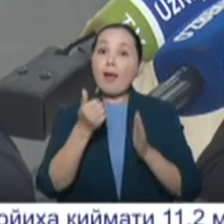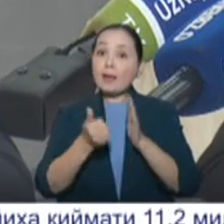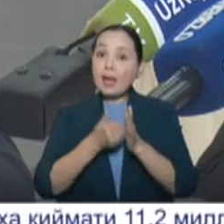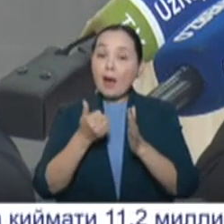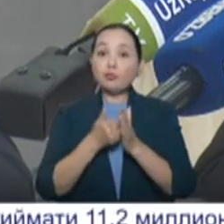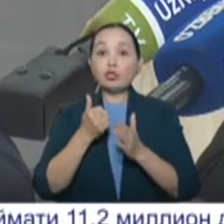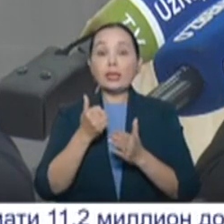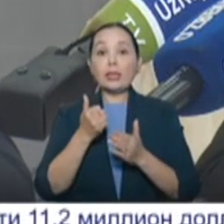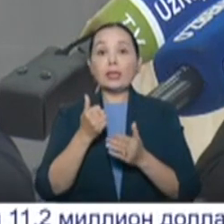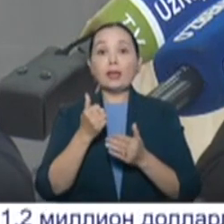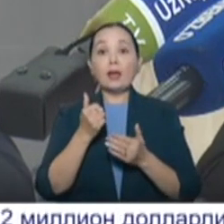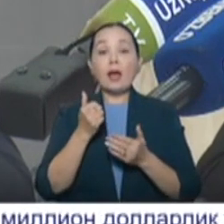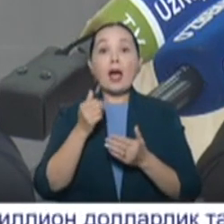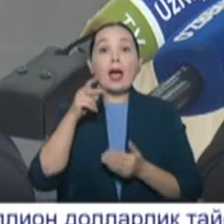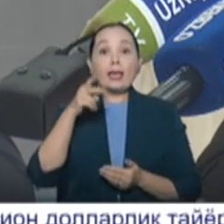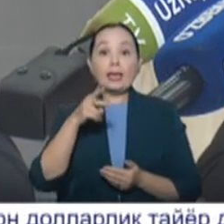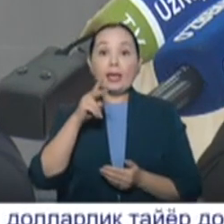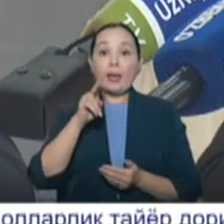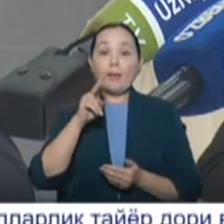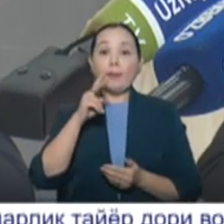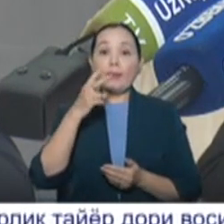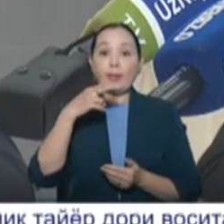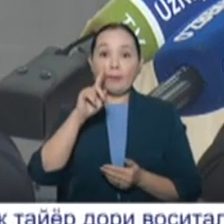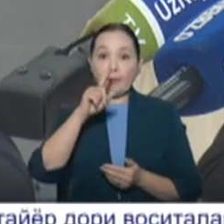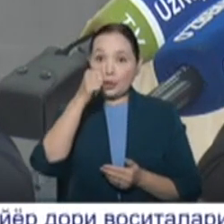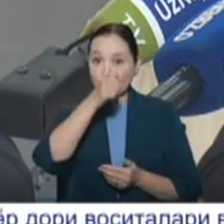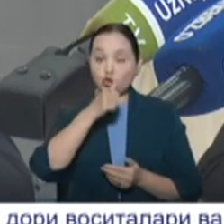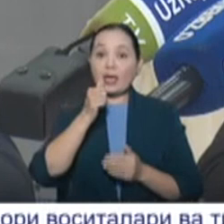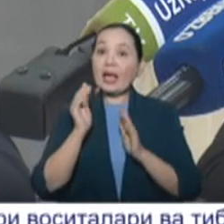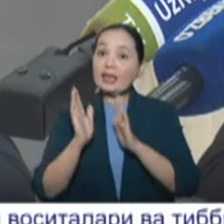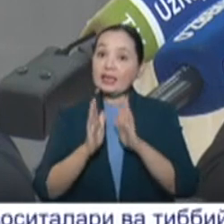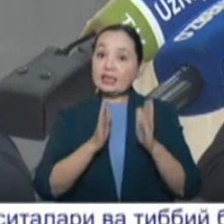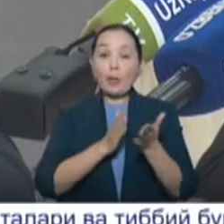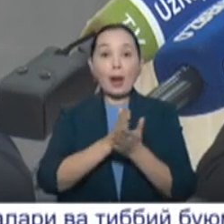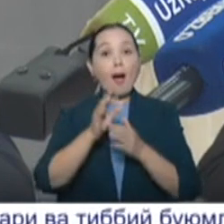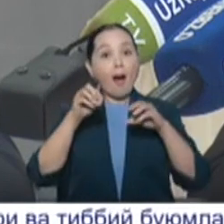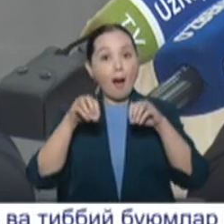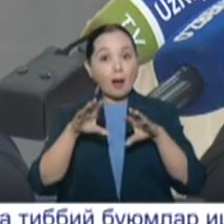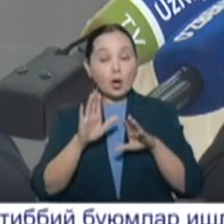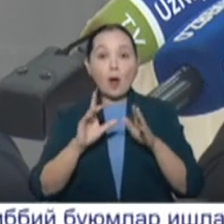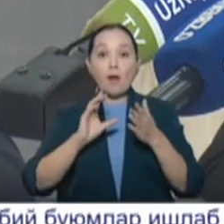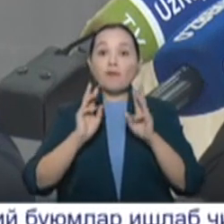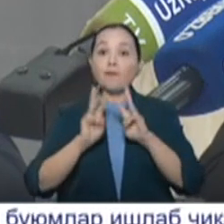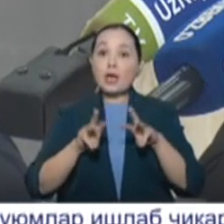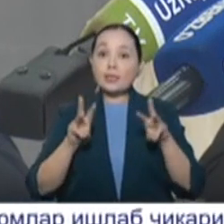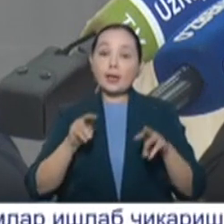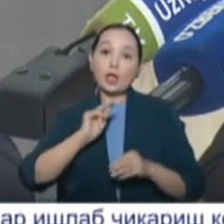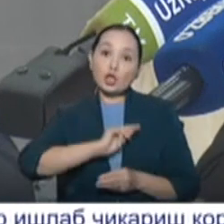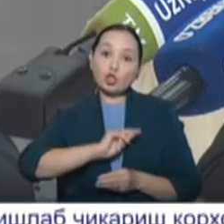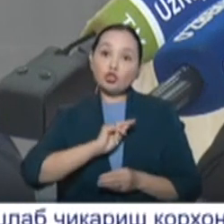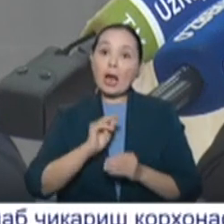va nuqsonlarda 2001-yilda tizimli ravishda hal qilish, vazirlikni